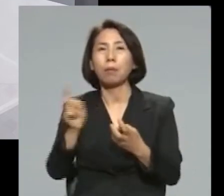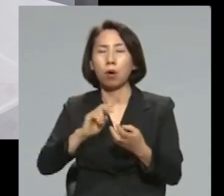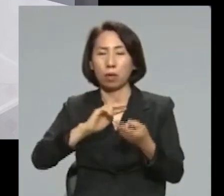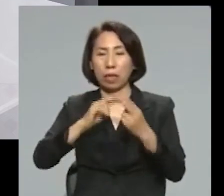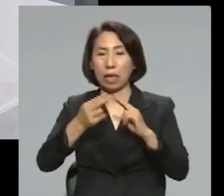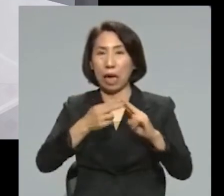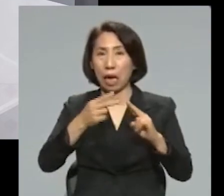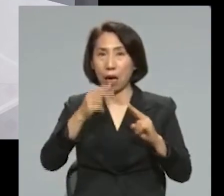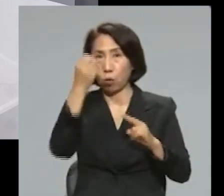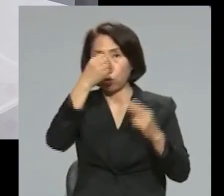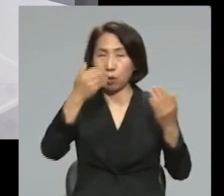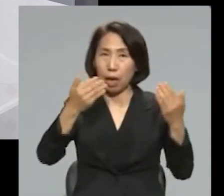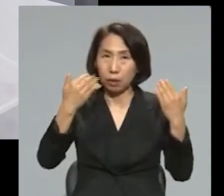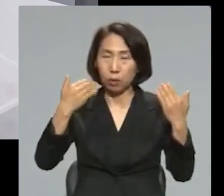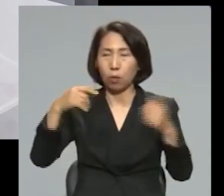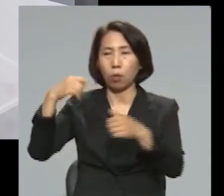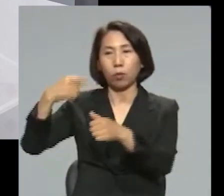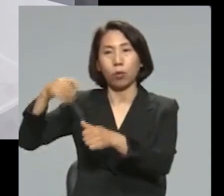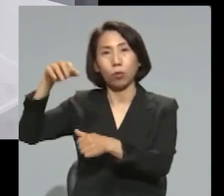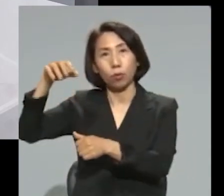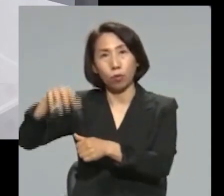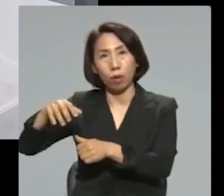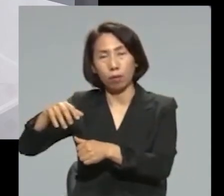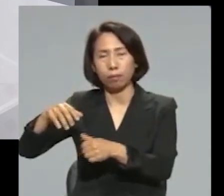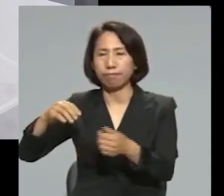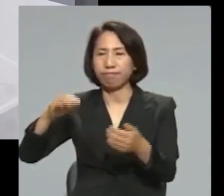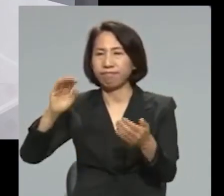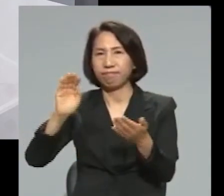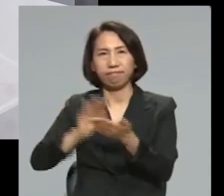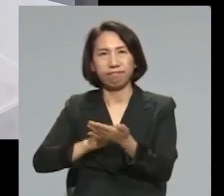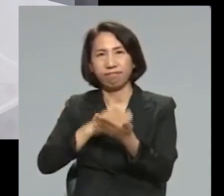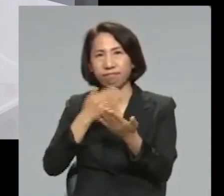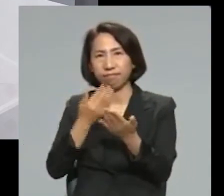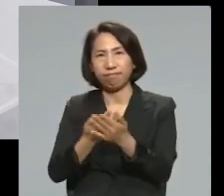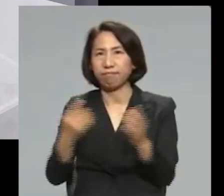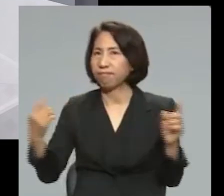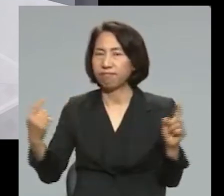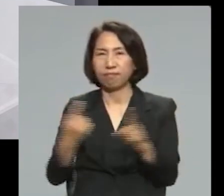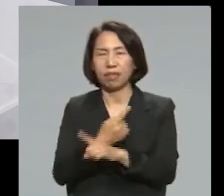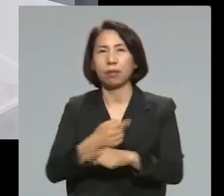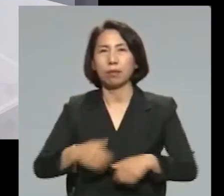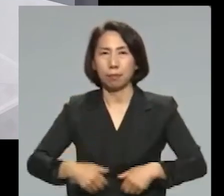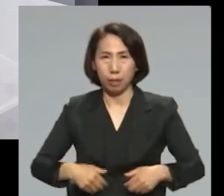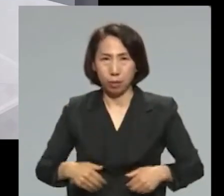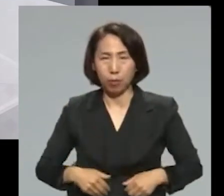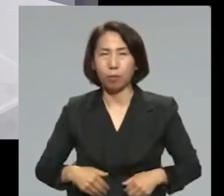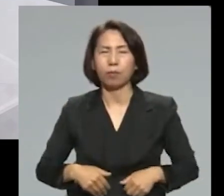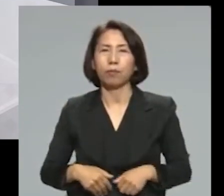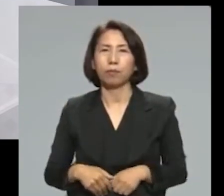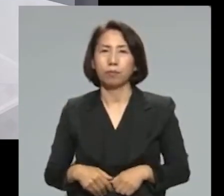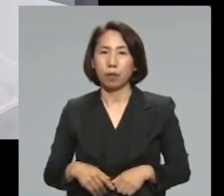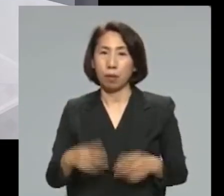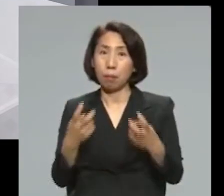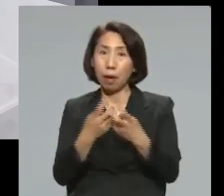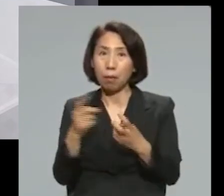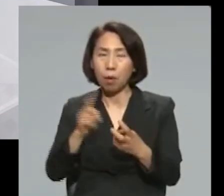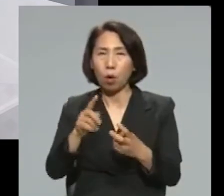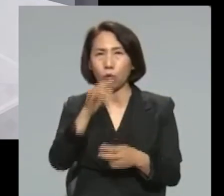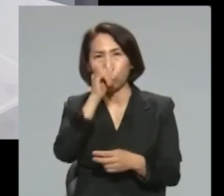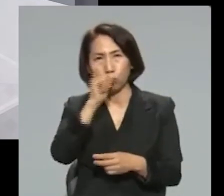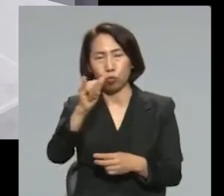고등학교와 대가야 교육원의 혁신이 필요하다고 생각합니다. 여기에는 우수